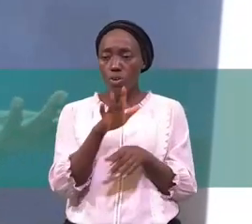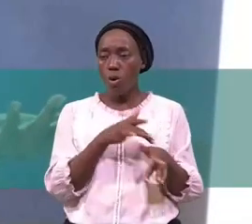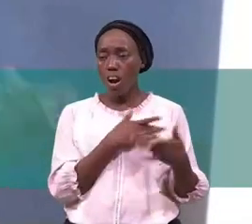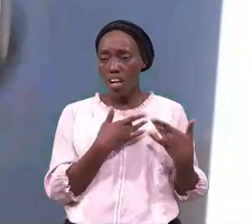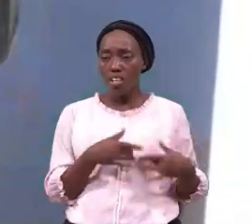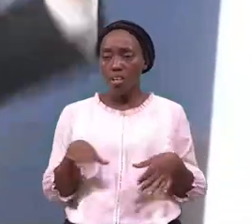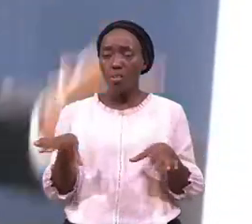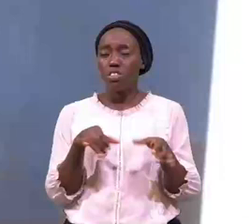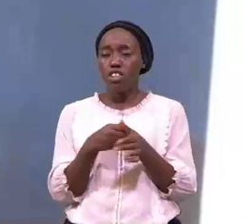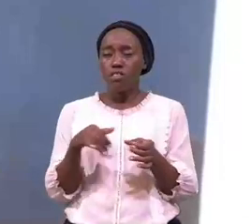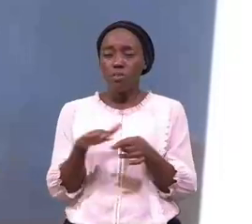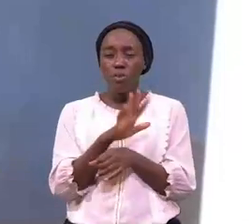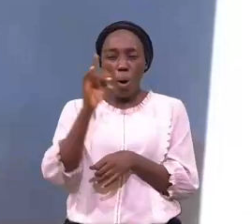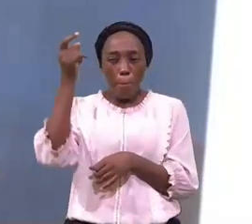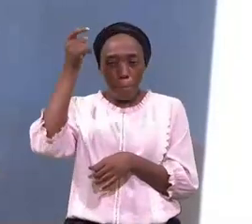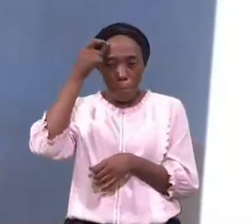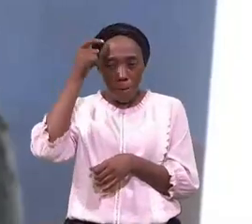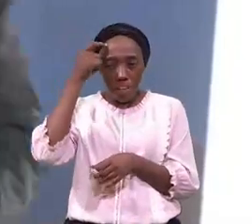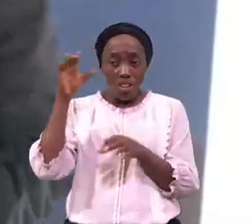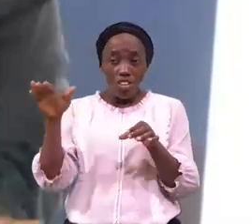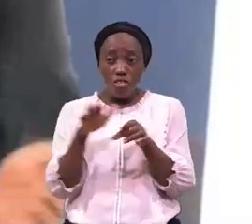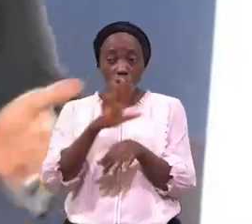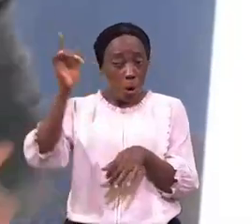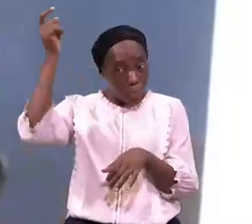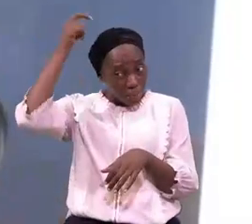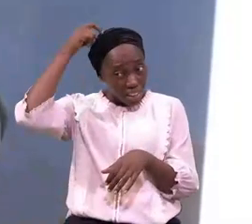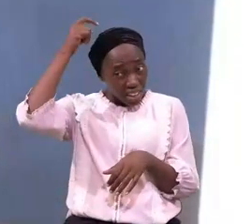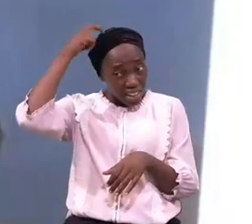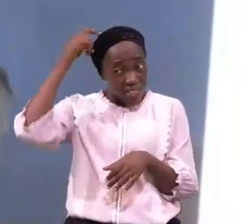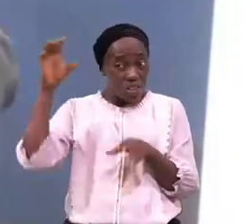qu'il remplit ta pensée? Est-ce qu'il remplit ton cerveau?